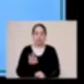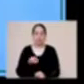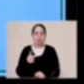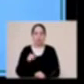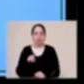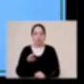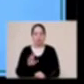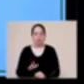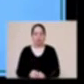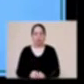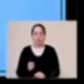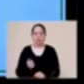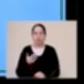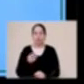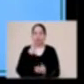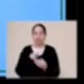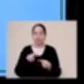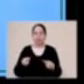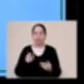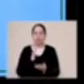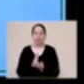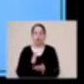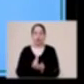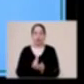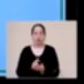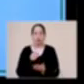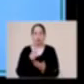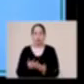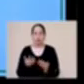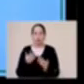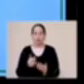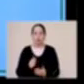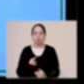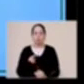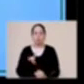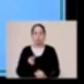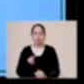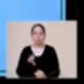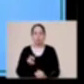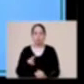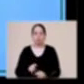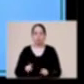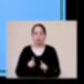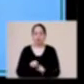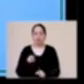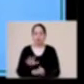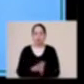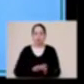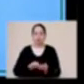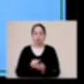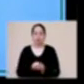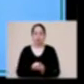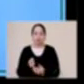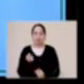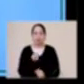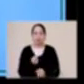огородов. Некоторые виды птиц являются объектами промысла. Также птицы уничтожают